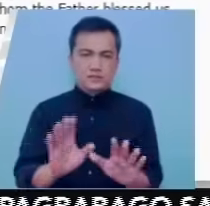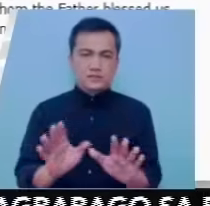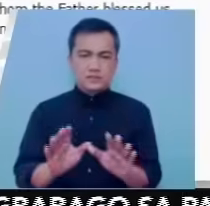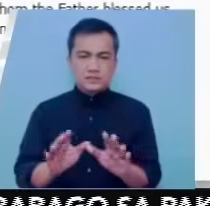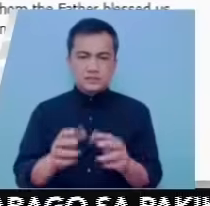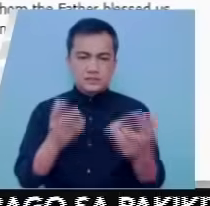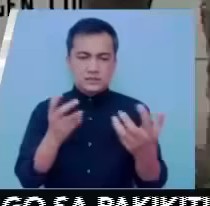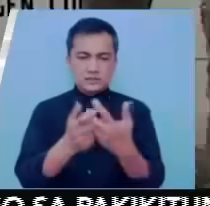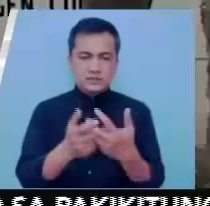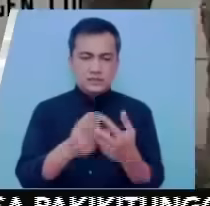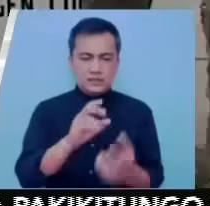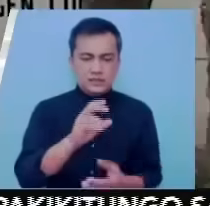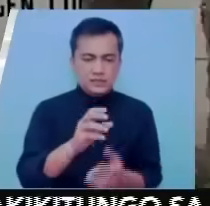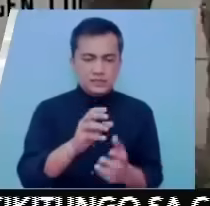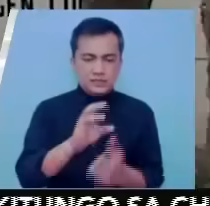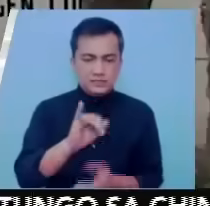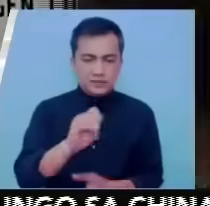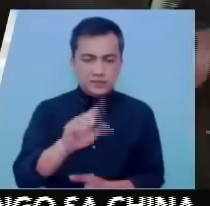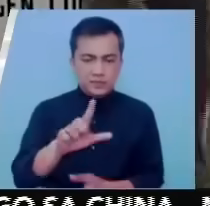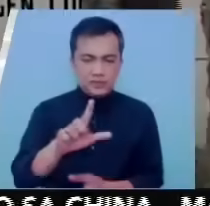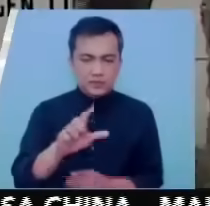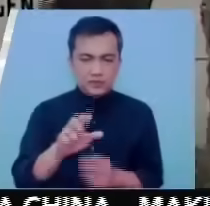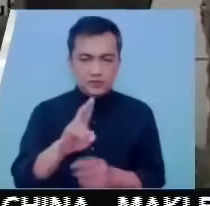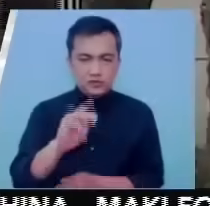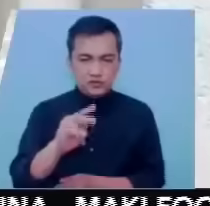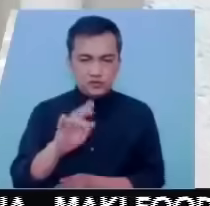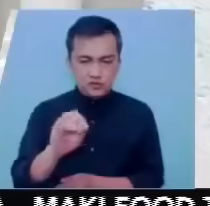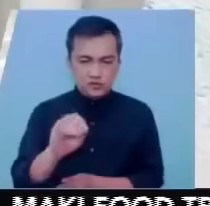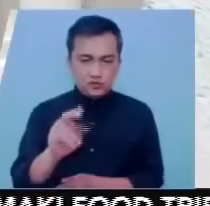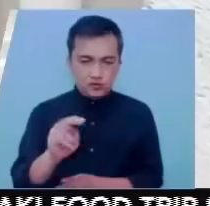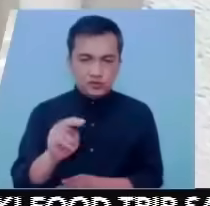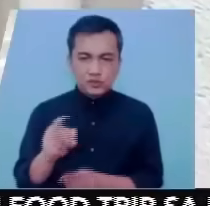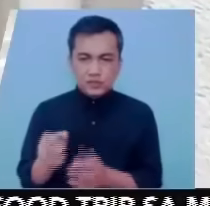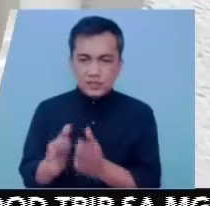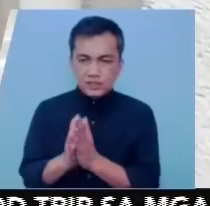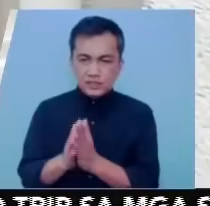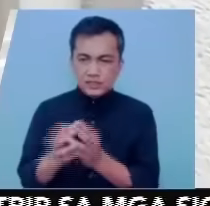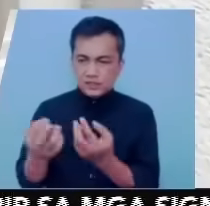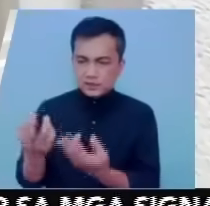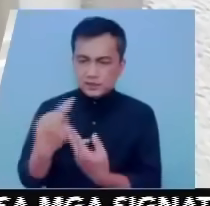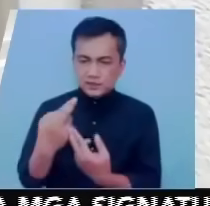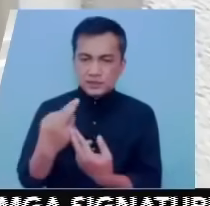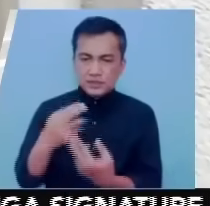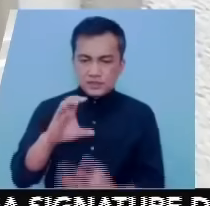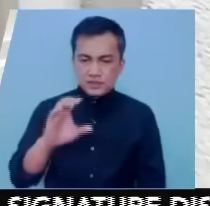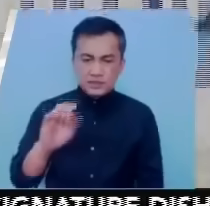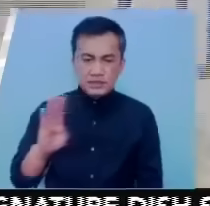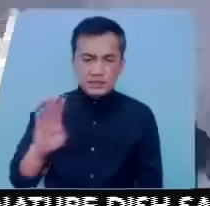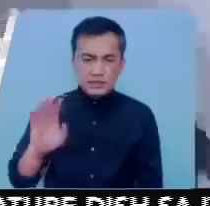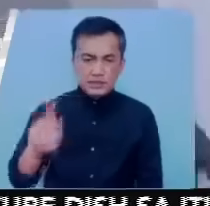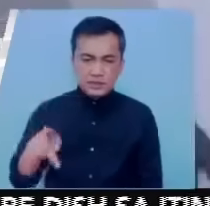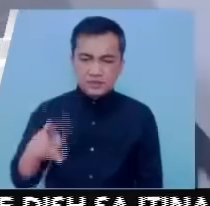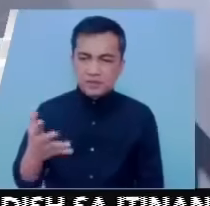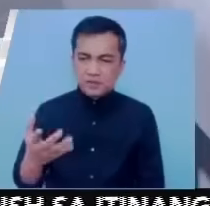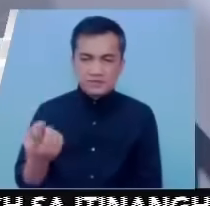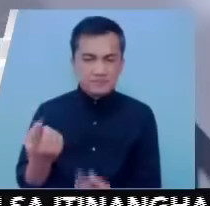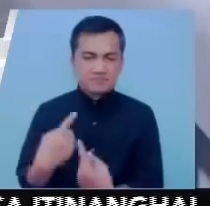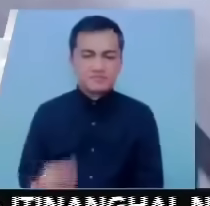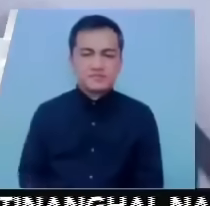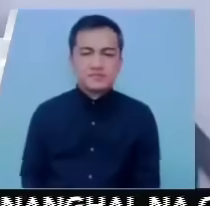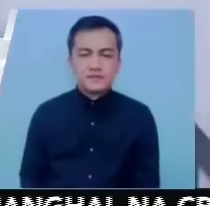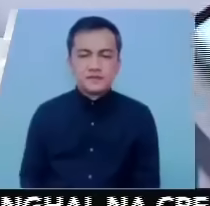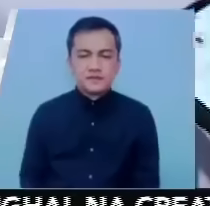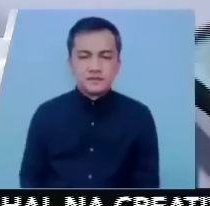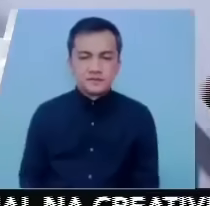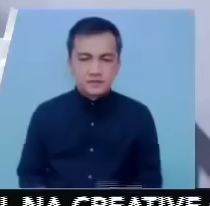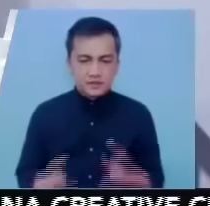sa civil Union hiningan namin ang reaksyon ang Catholic bishop's conference of the Philippines pero wala pa silang tugot para kay Lingayan